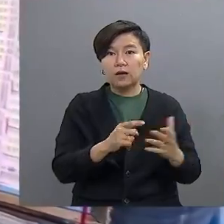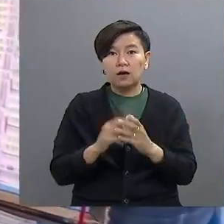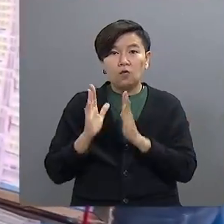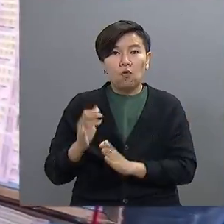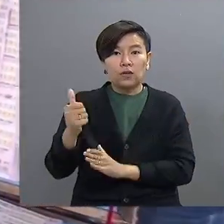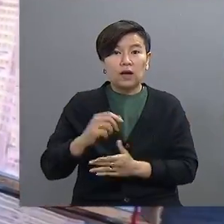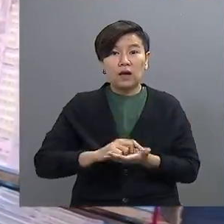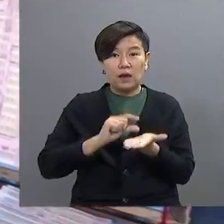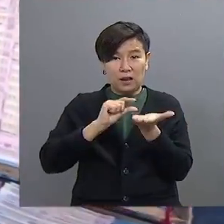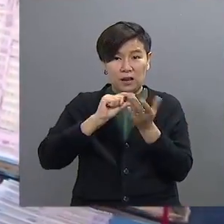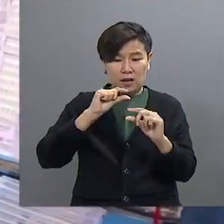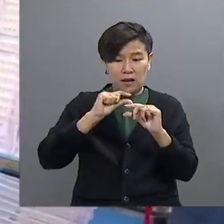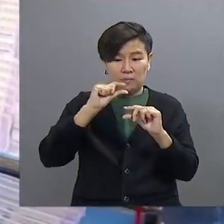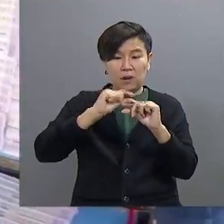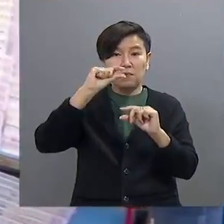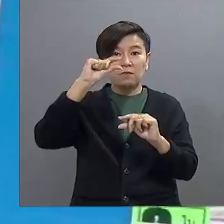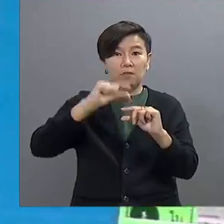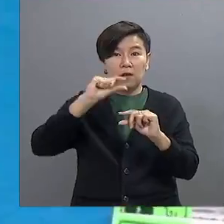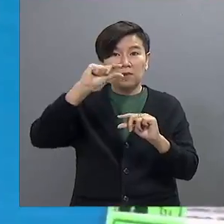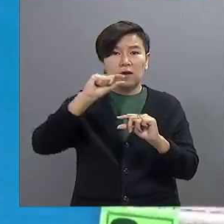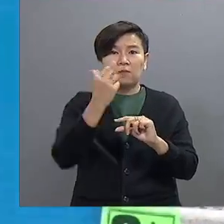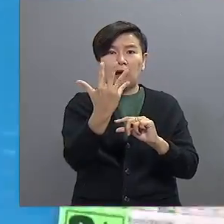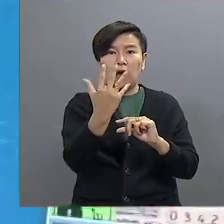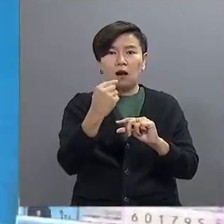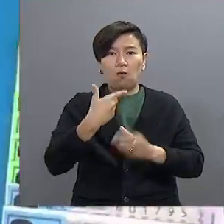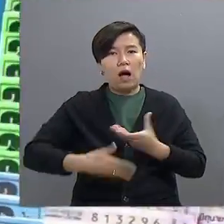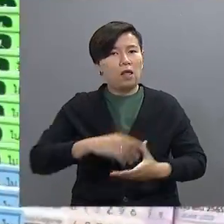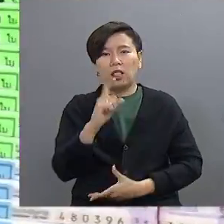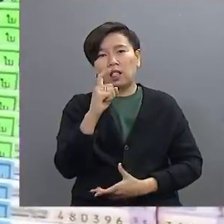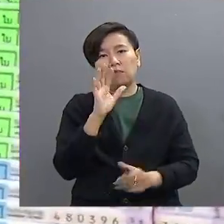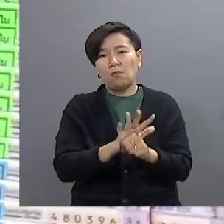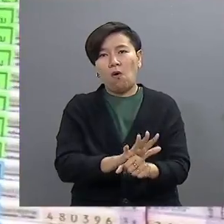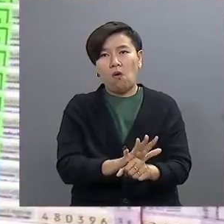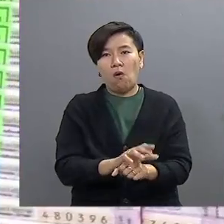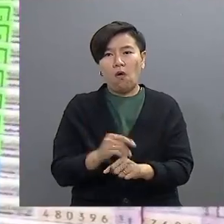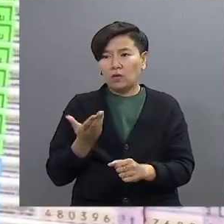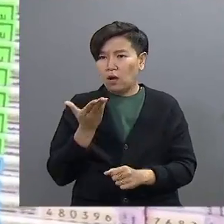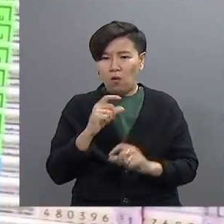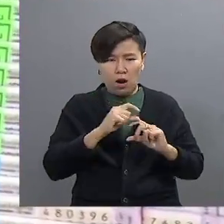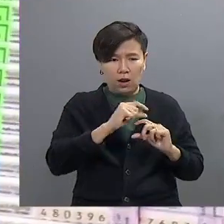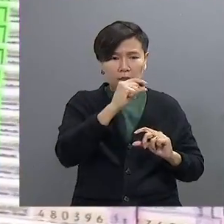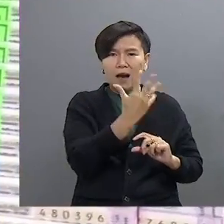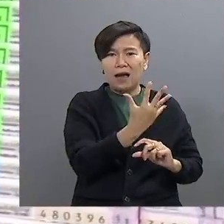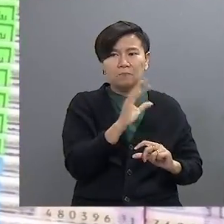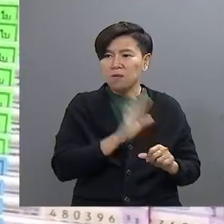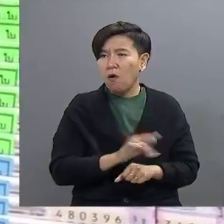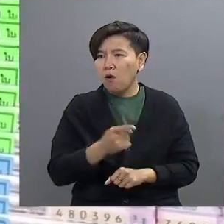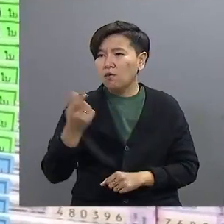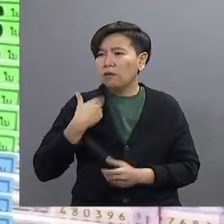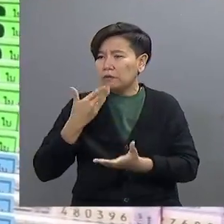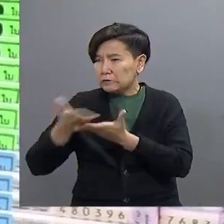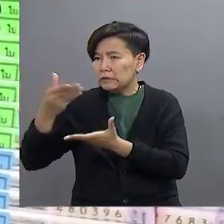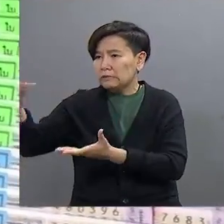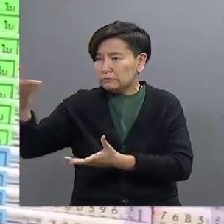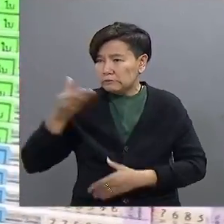ไม่พอเขาต้องไปรับเพิ่มจากบางคนที่มีสลากนะคะแต่ไม่จำหน่ายเองนะโดยคนที่ได้รับโควต้าจากรัฐบาลโดยตรงเ